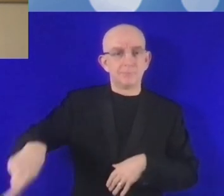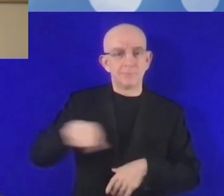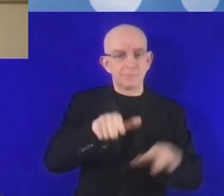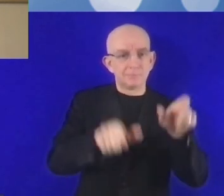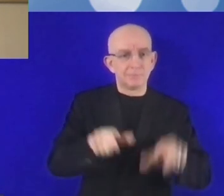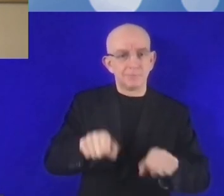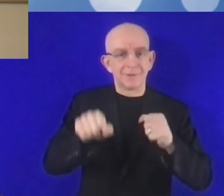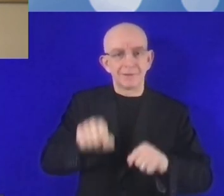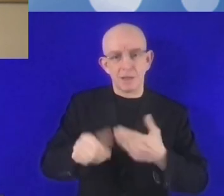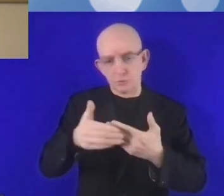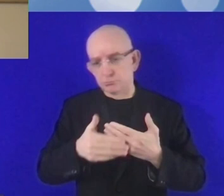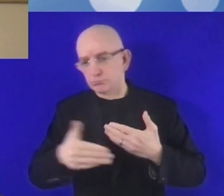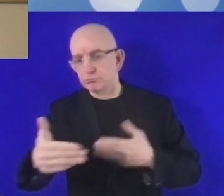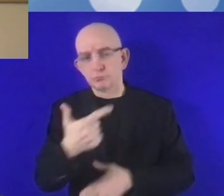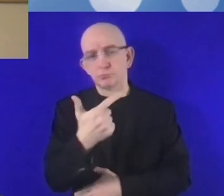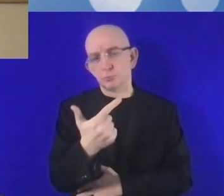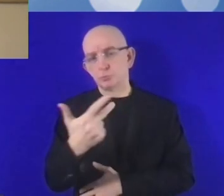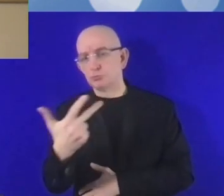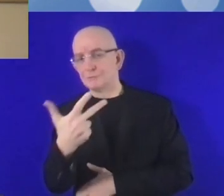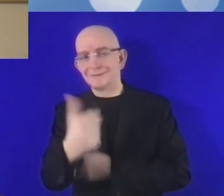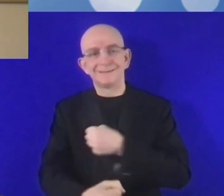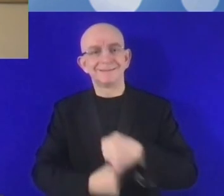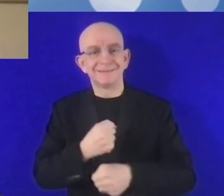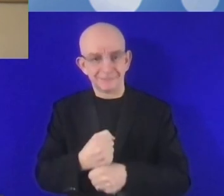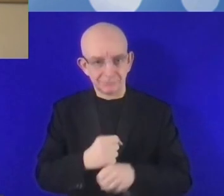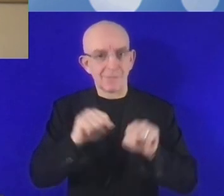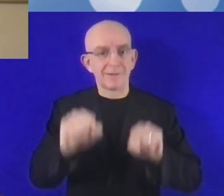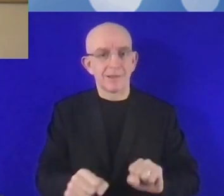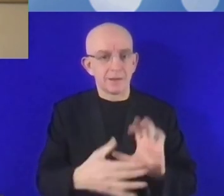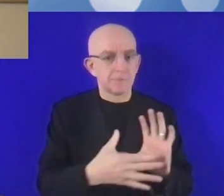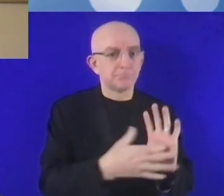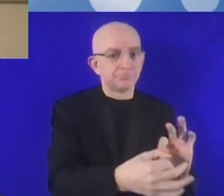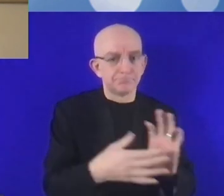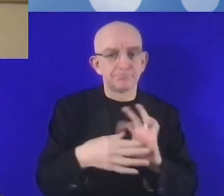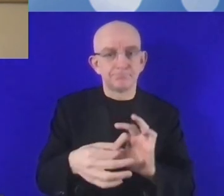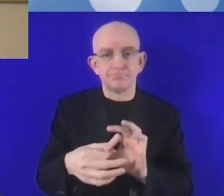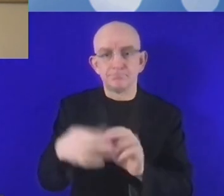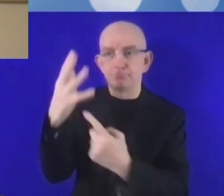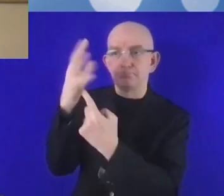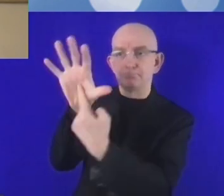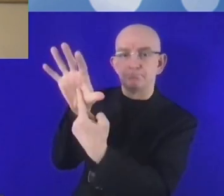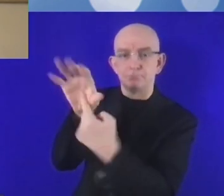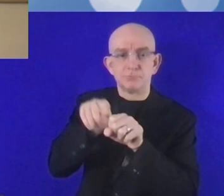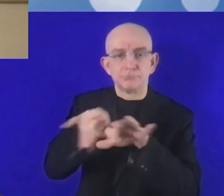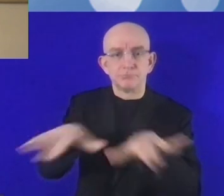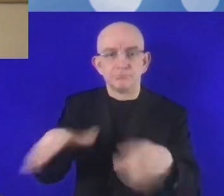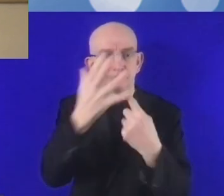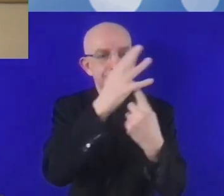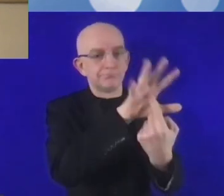推动互联网的宽带发展，在今后的两三年当